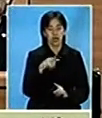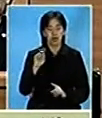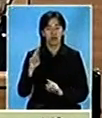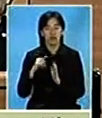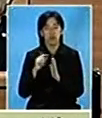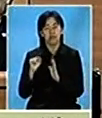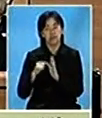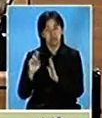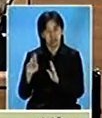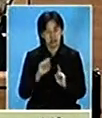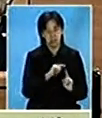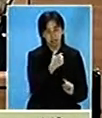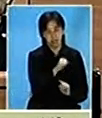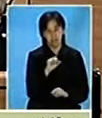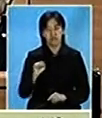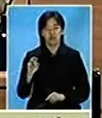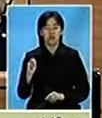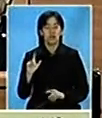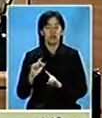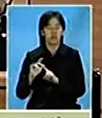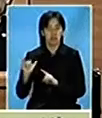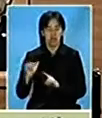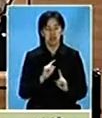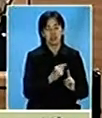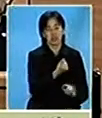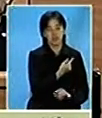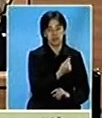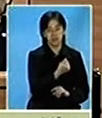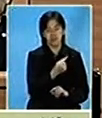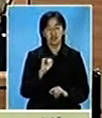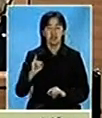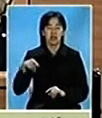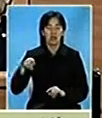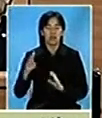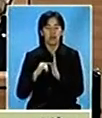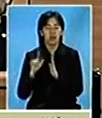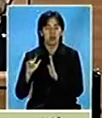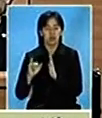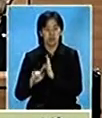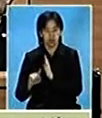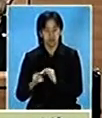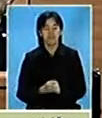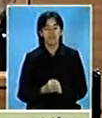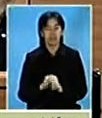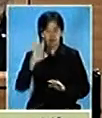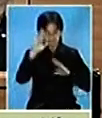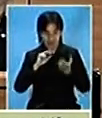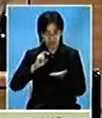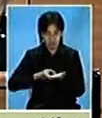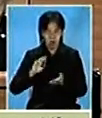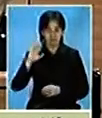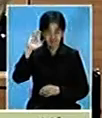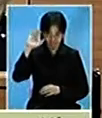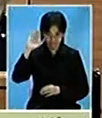พิทักษ์10นายสมชายแสวงการและ11นายไพบูลย์นิติตะวันขอผู้รับรองด้วยครับ